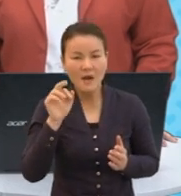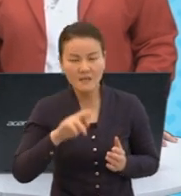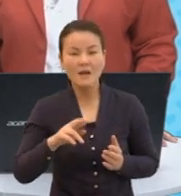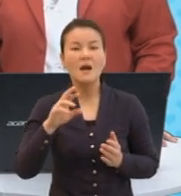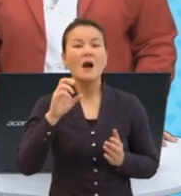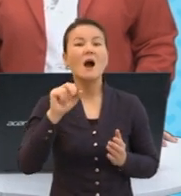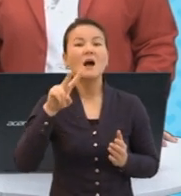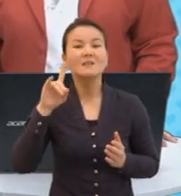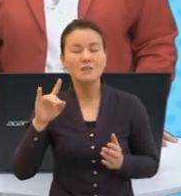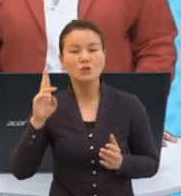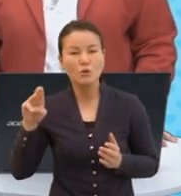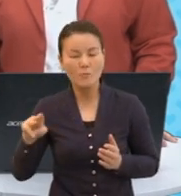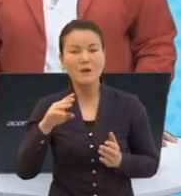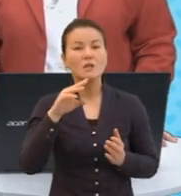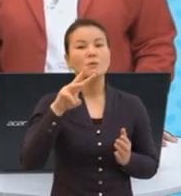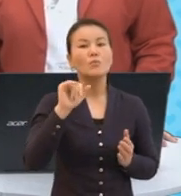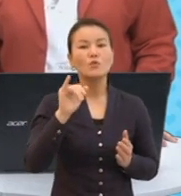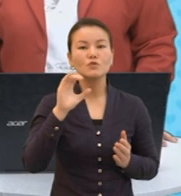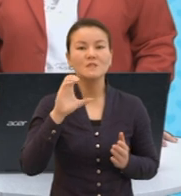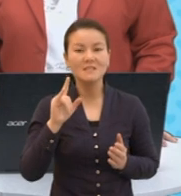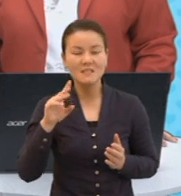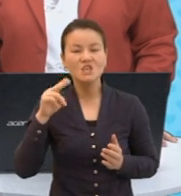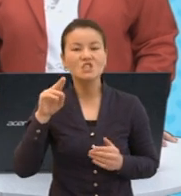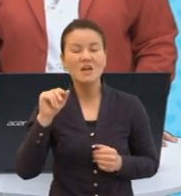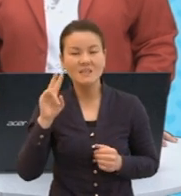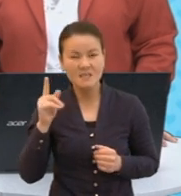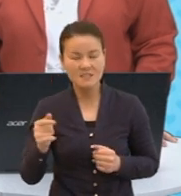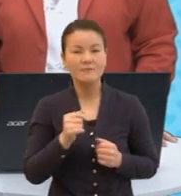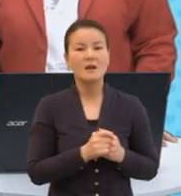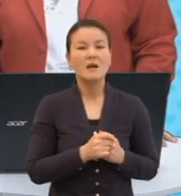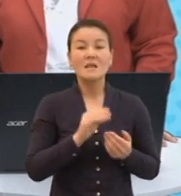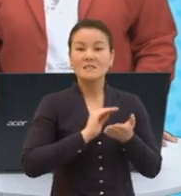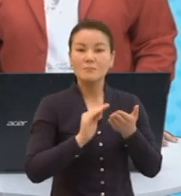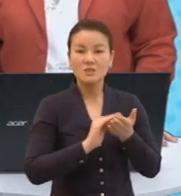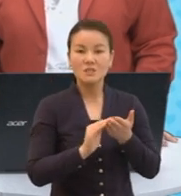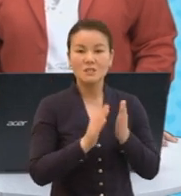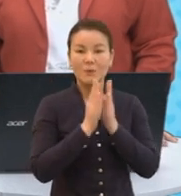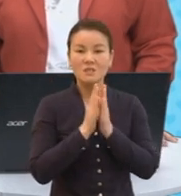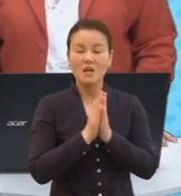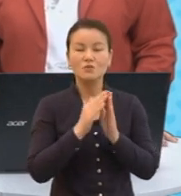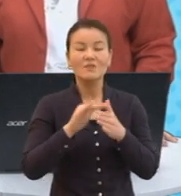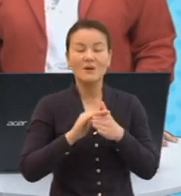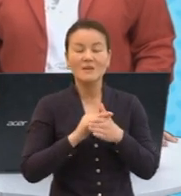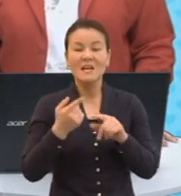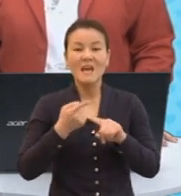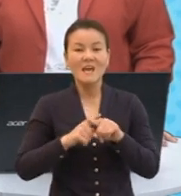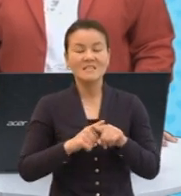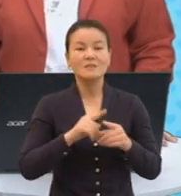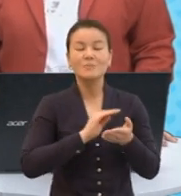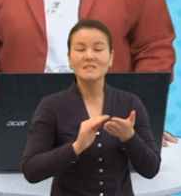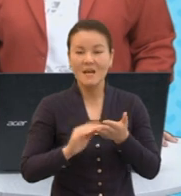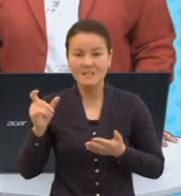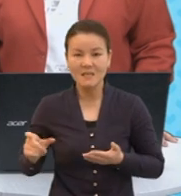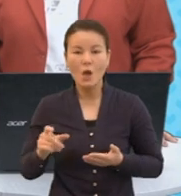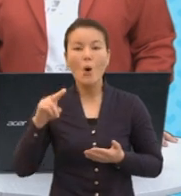Алы Токамбаева и Мусы Джангазиева. Запишите, пожалуйста, фамилии этих писателей